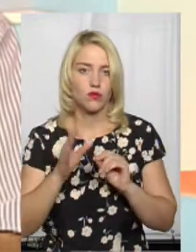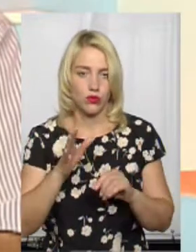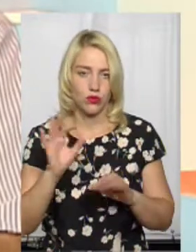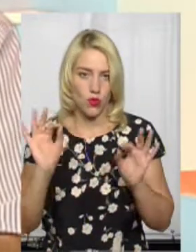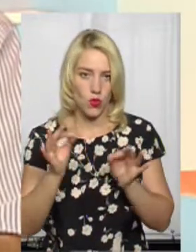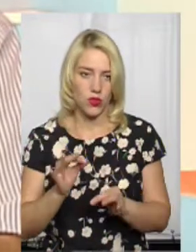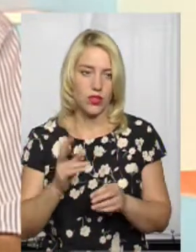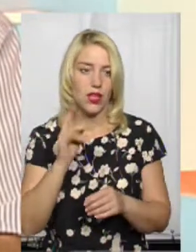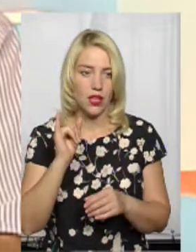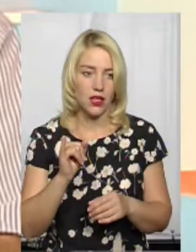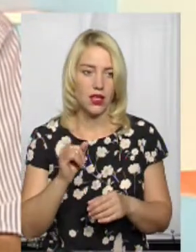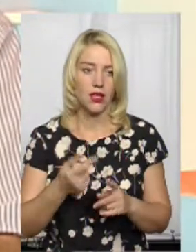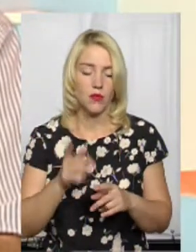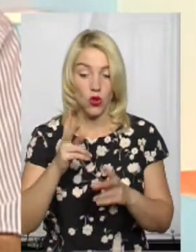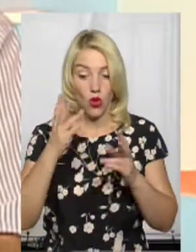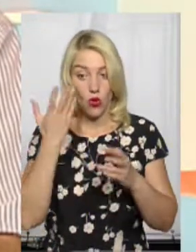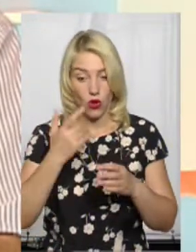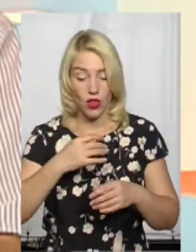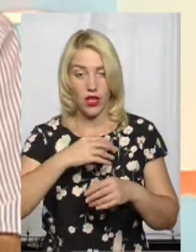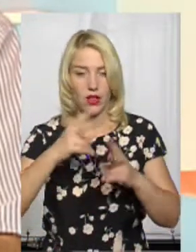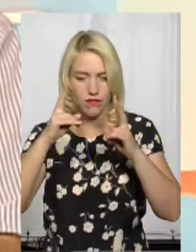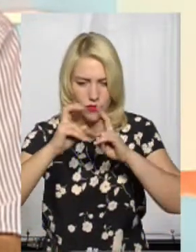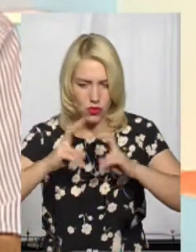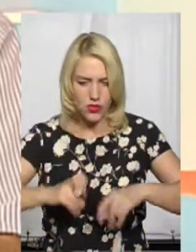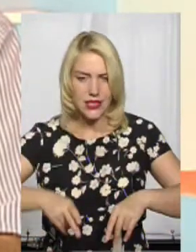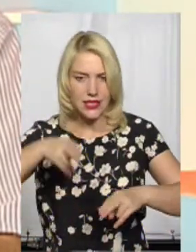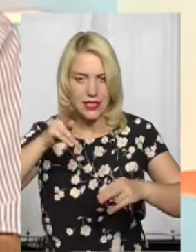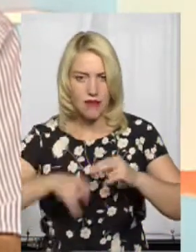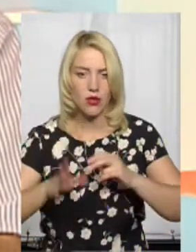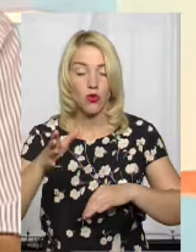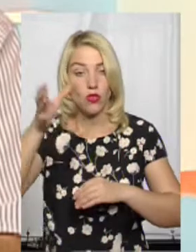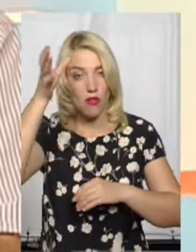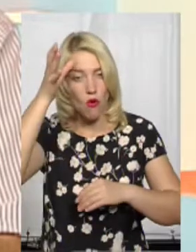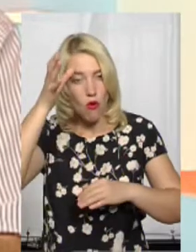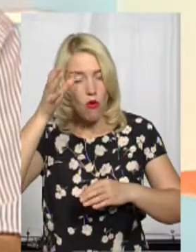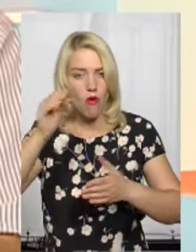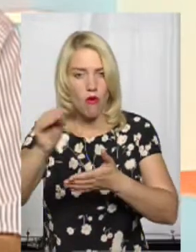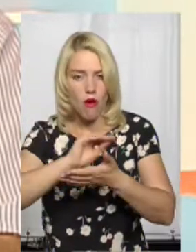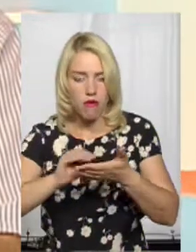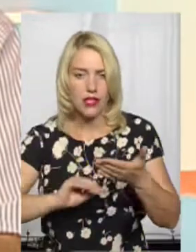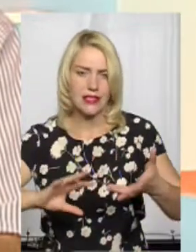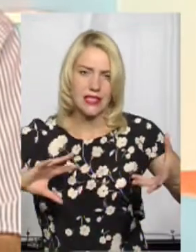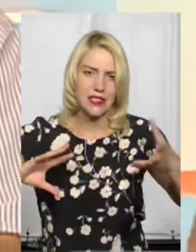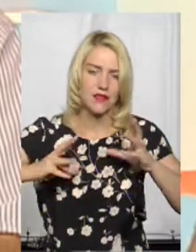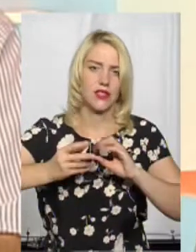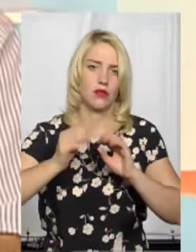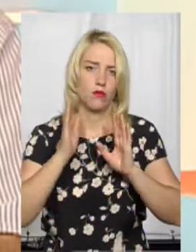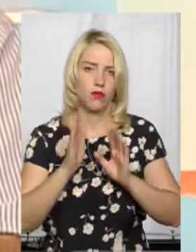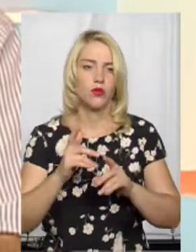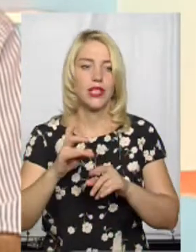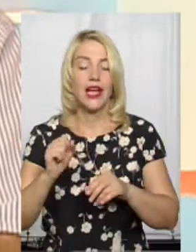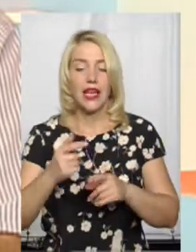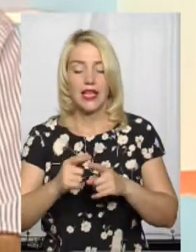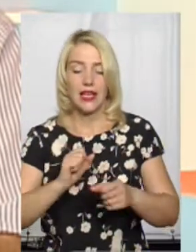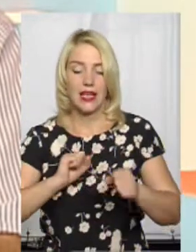буде дослідження завершено і буде зроблено науковий звіт, а потім на основі наукового звіту